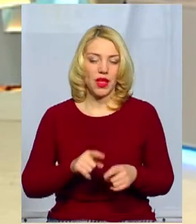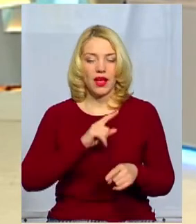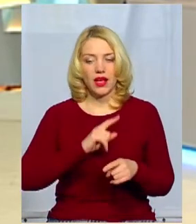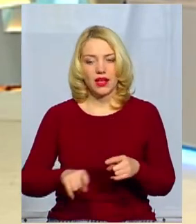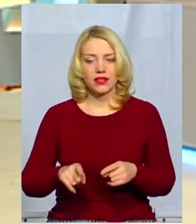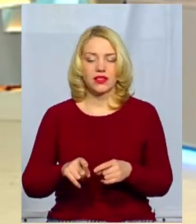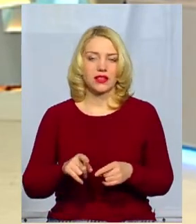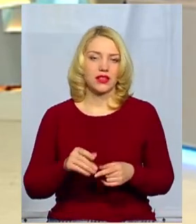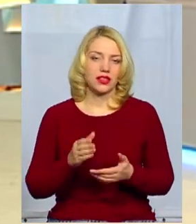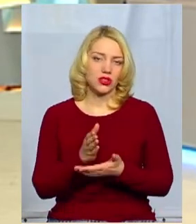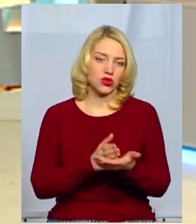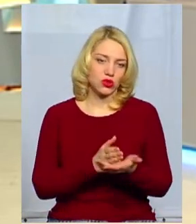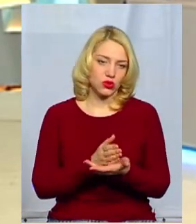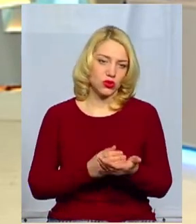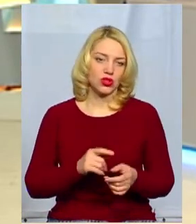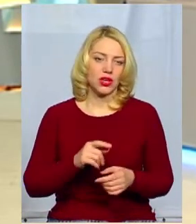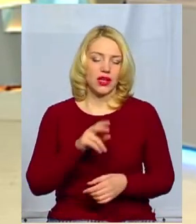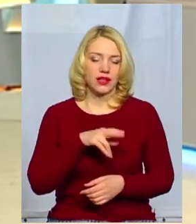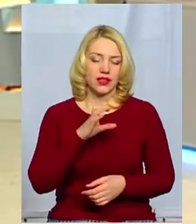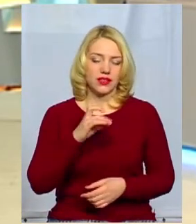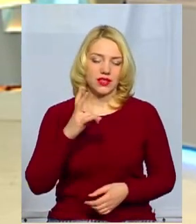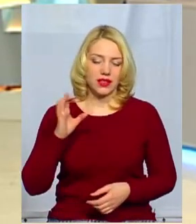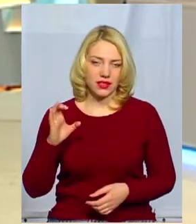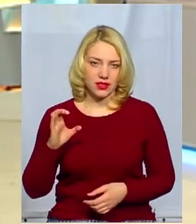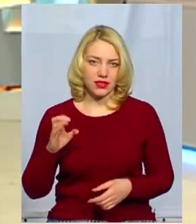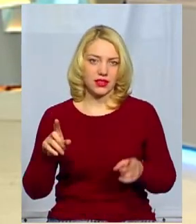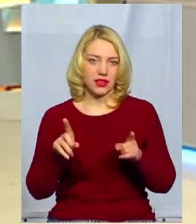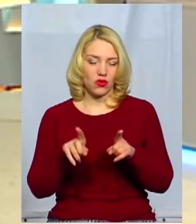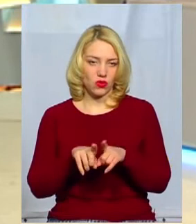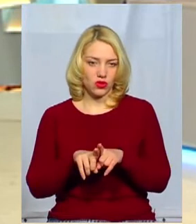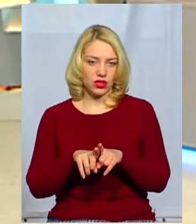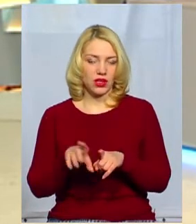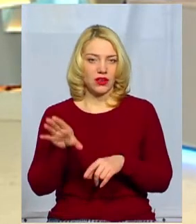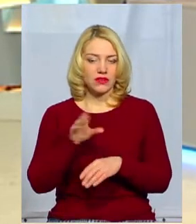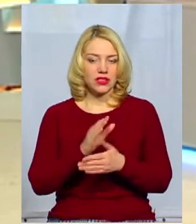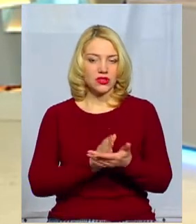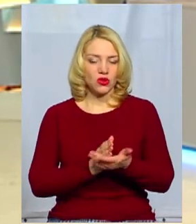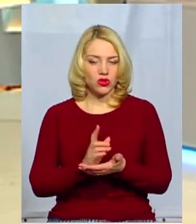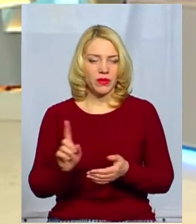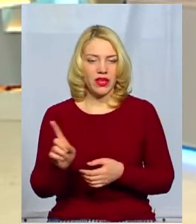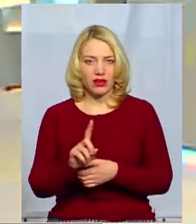швидкої допомоги, і ДСНС, також всі служби, які